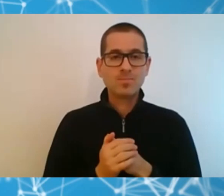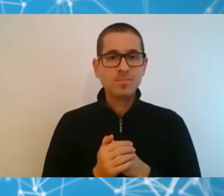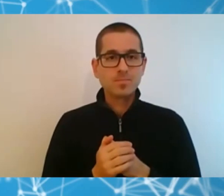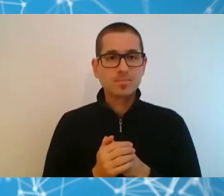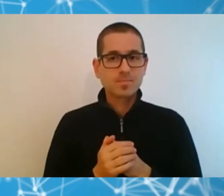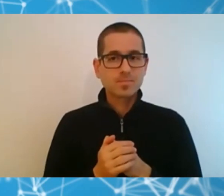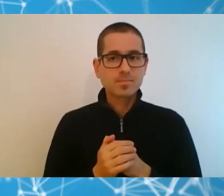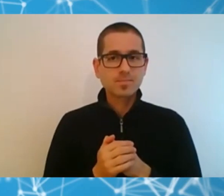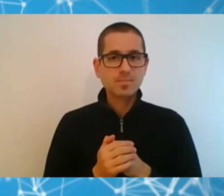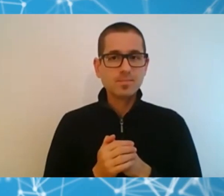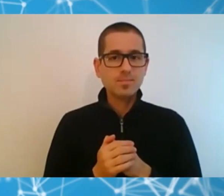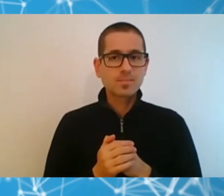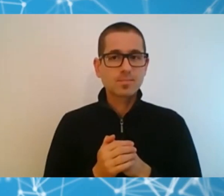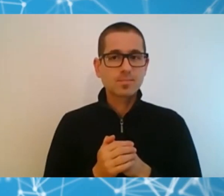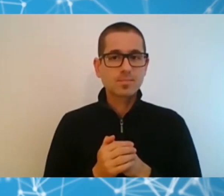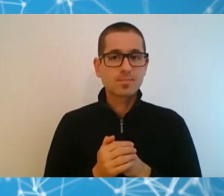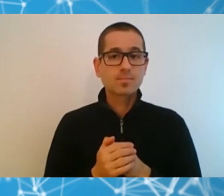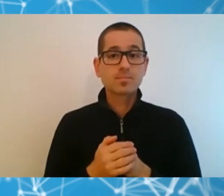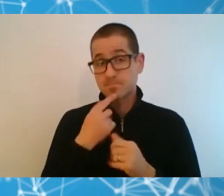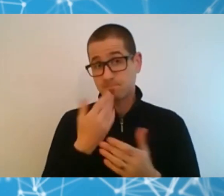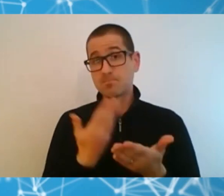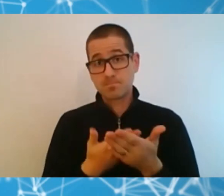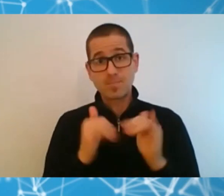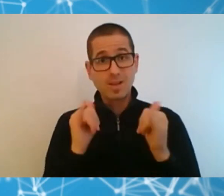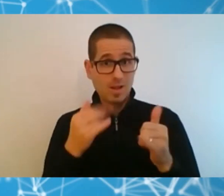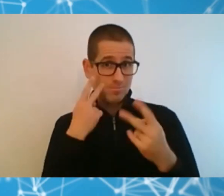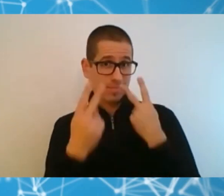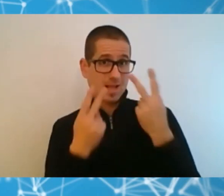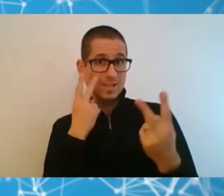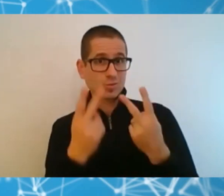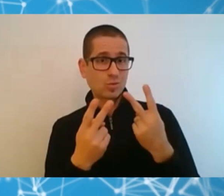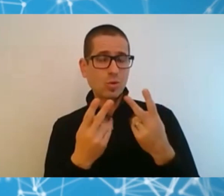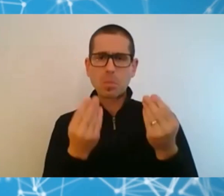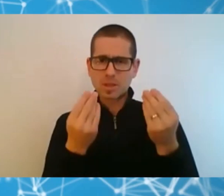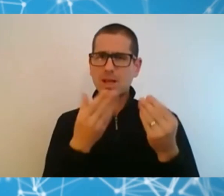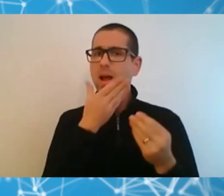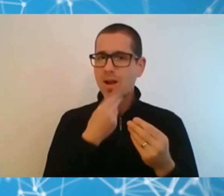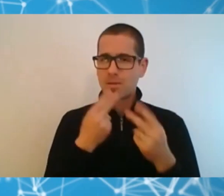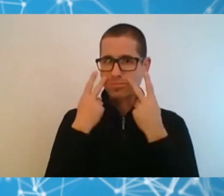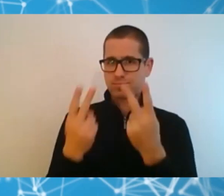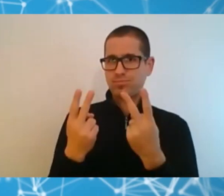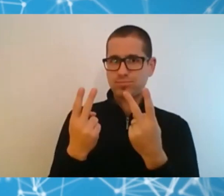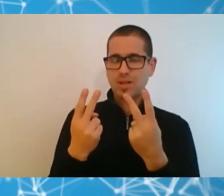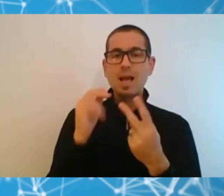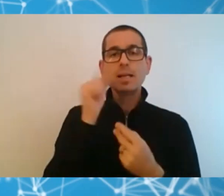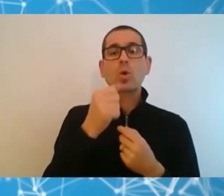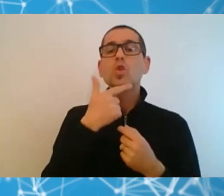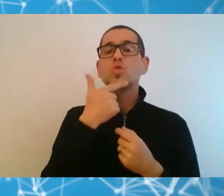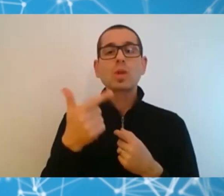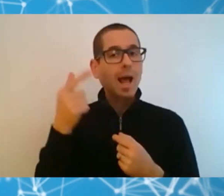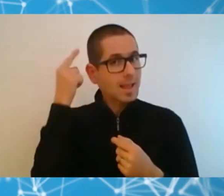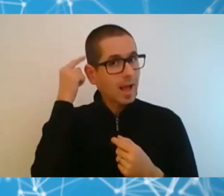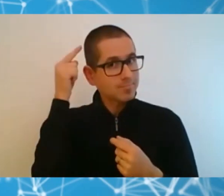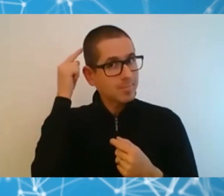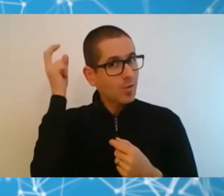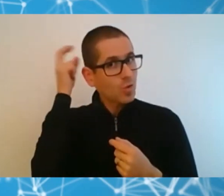Torej, dejansko je estetsko precej lepo sprejemljiva, zato ker ta zunanja enota se